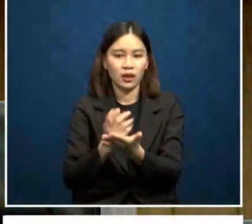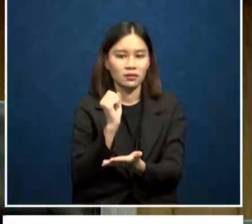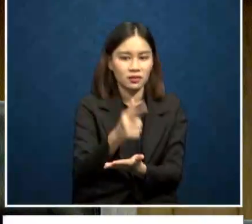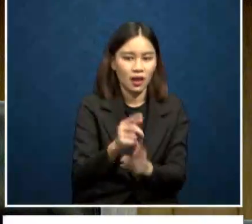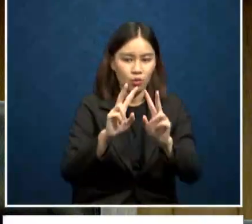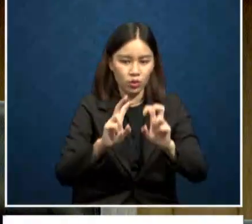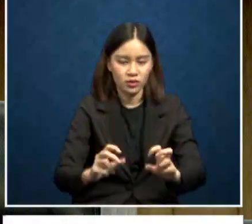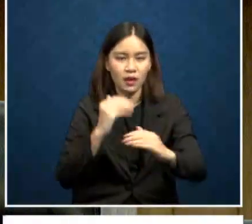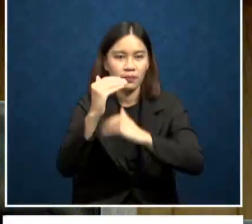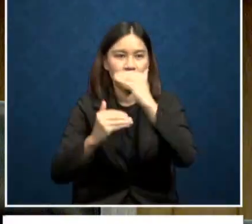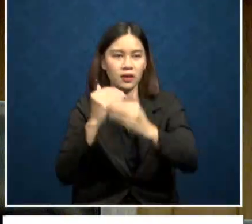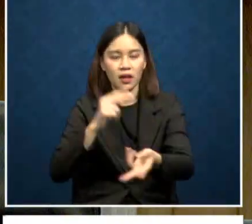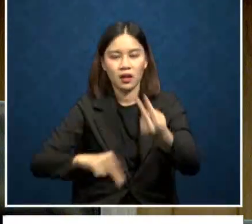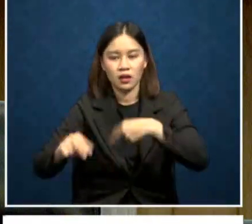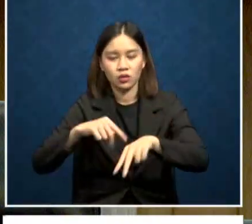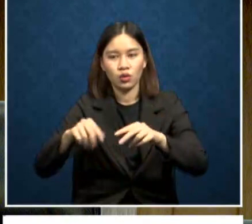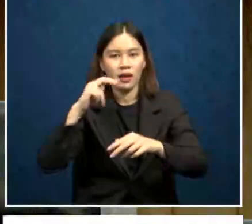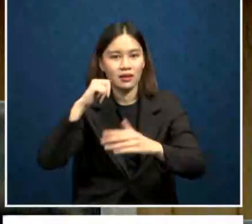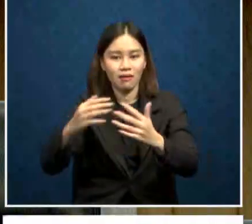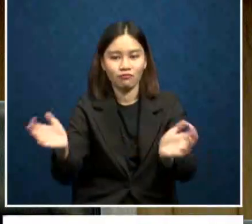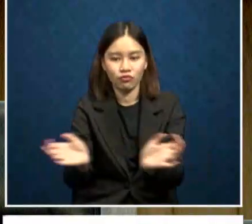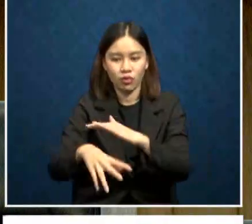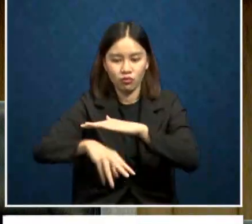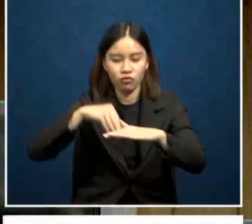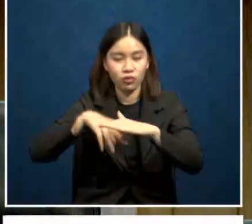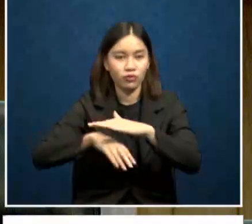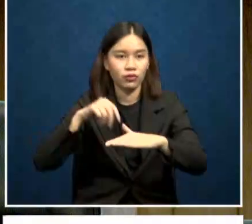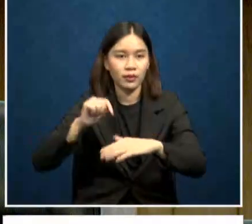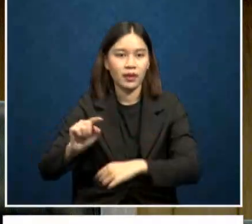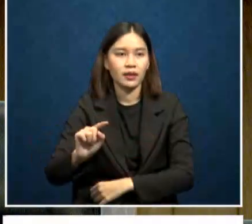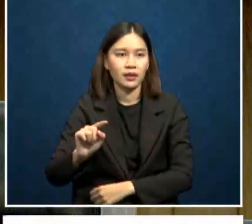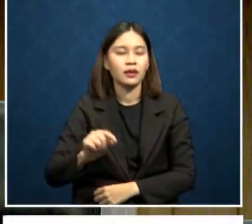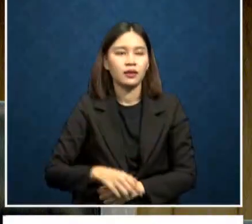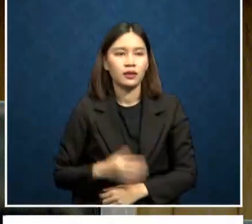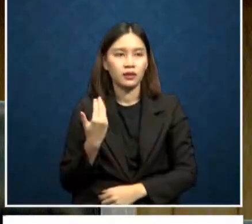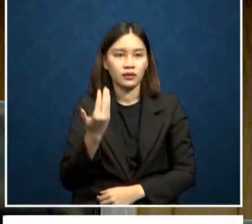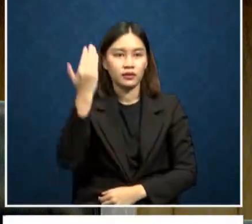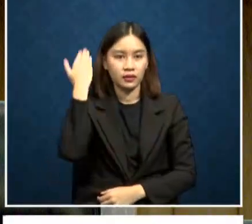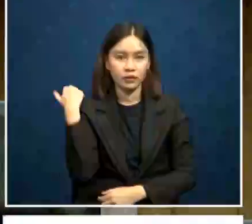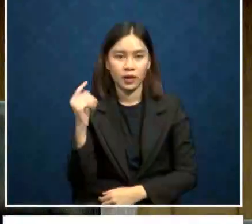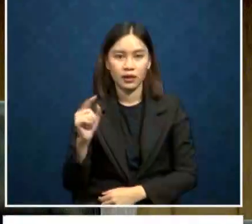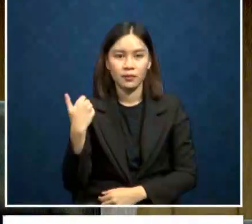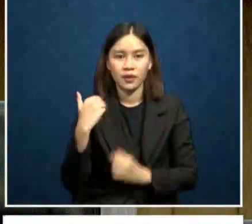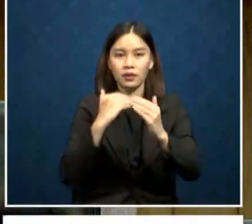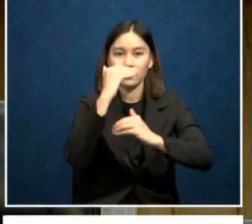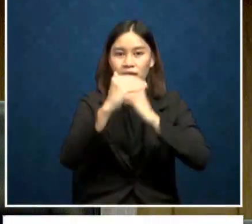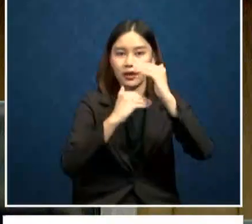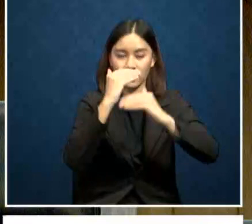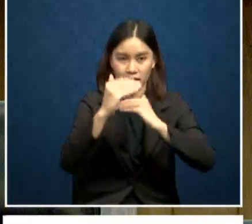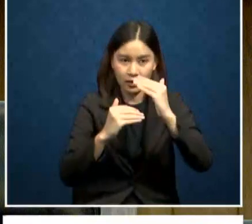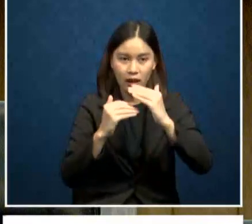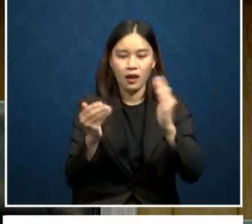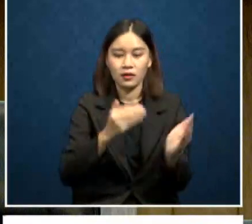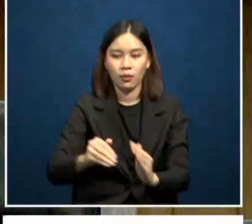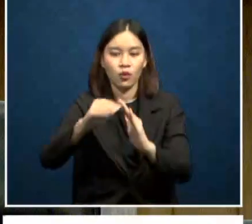วิจัยพัฒนาและอนุรักษ์แหล่งน้ำบาดาลเนี่ยตรงเนะครับที่ผ่านมาเนี่ยมีพัฒนาการมี